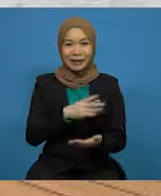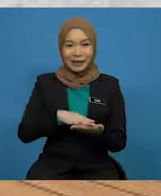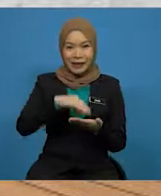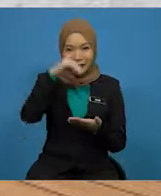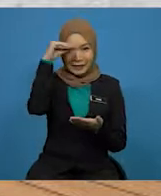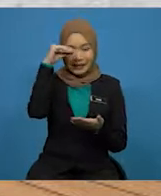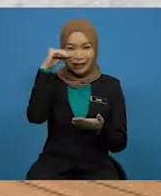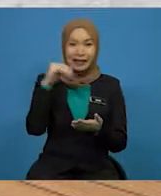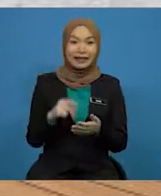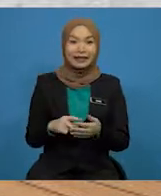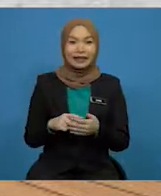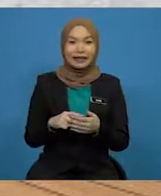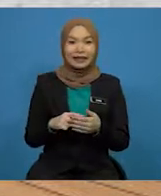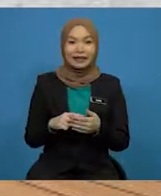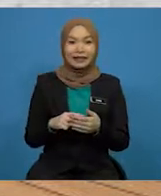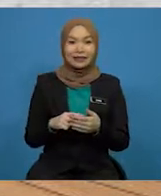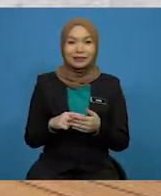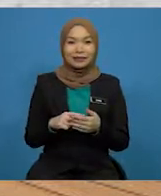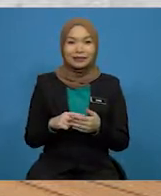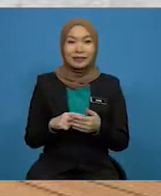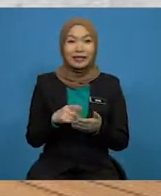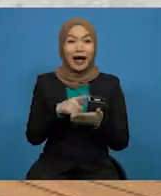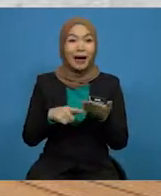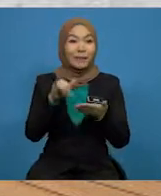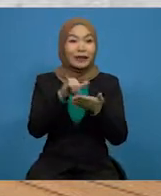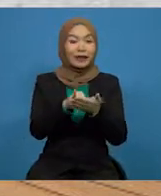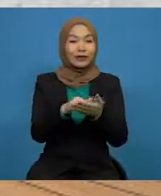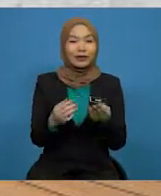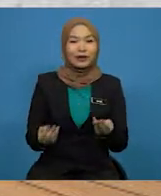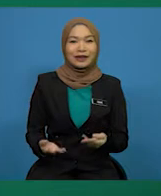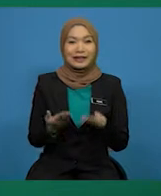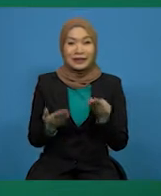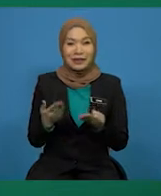Jadi, apakah yang dimasukkan dengan keseimbangan pasaran wang?